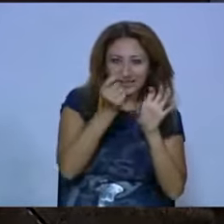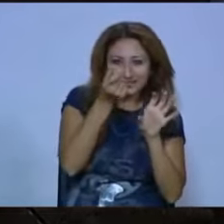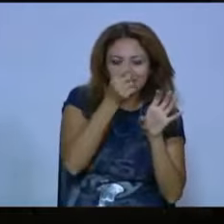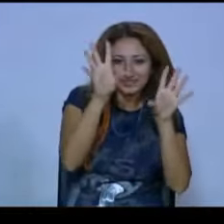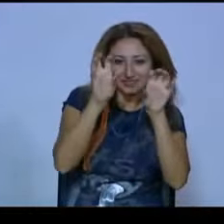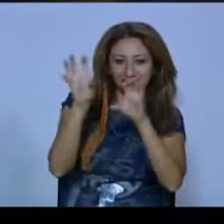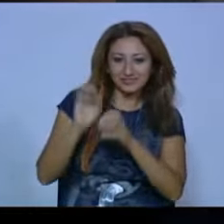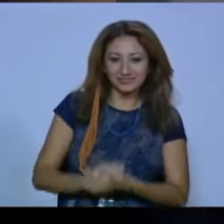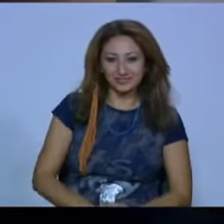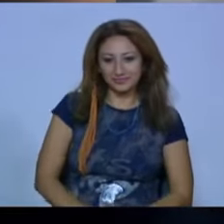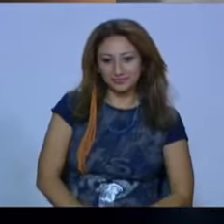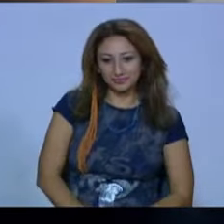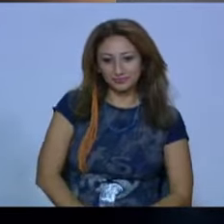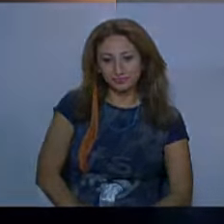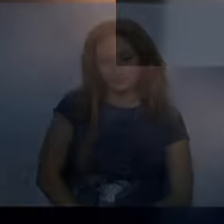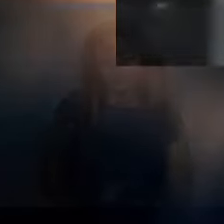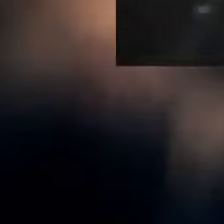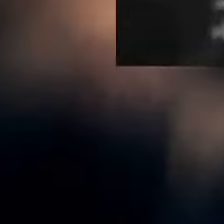المليجي